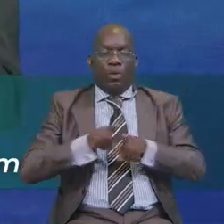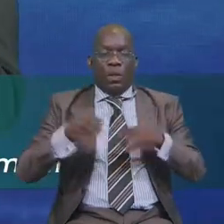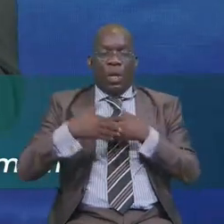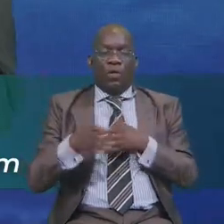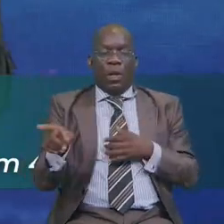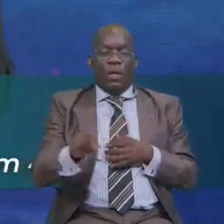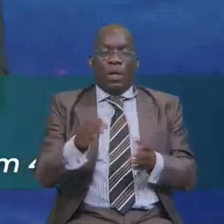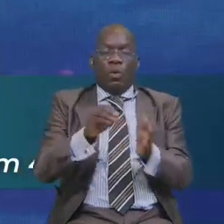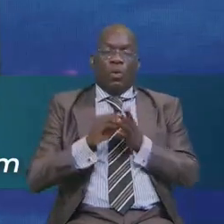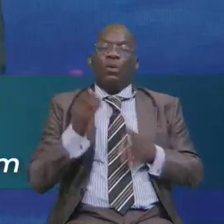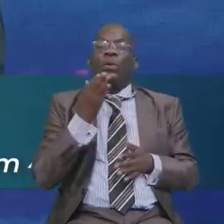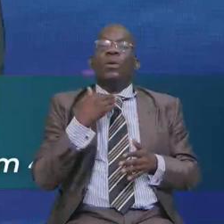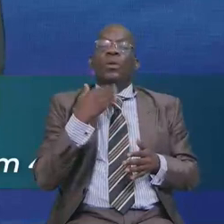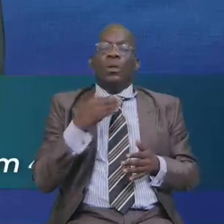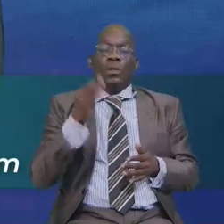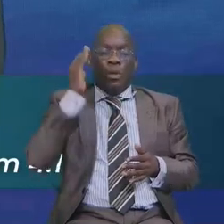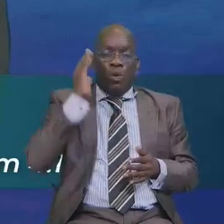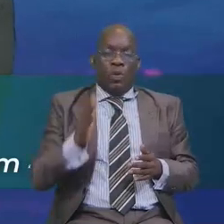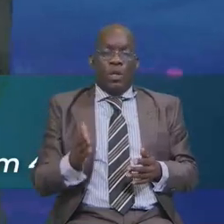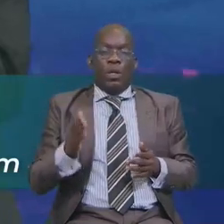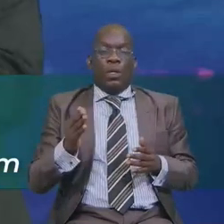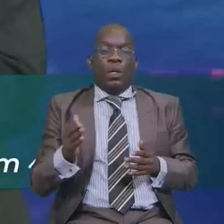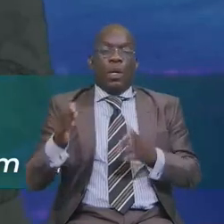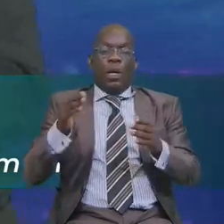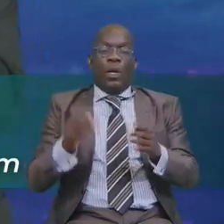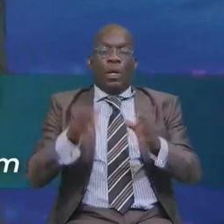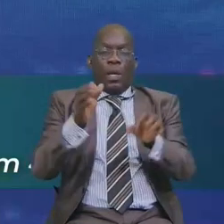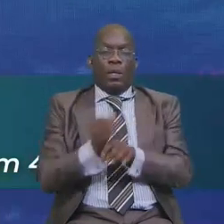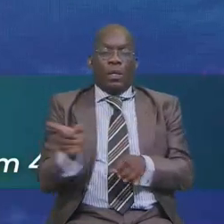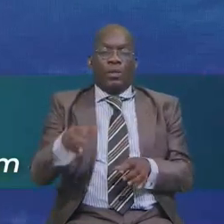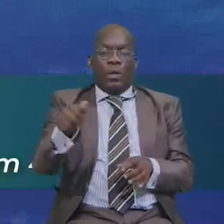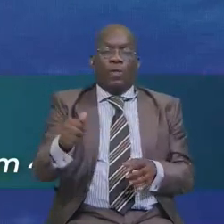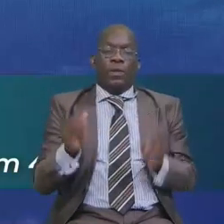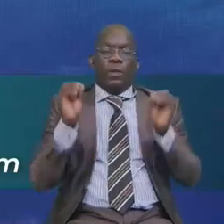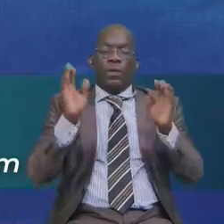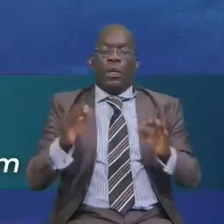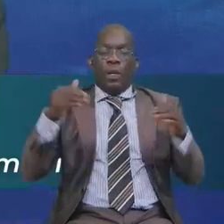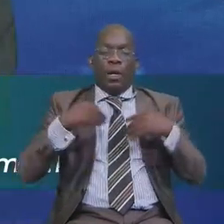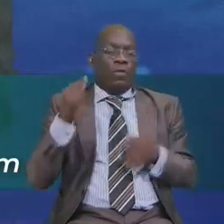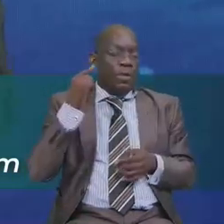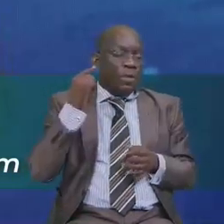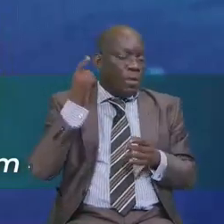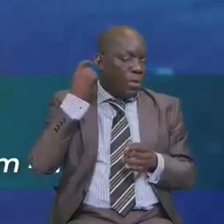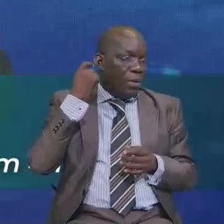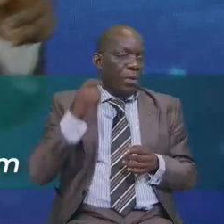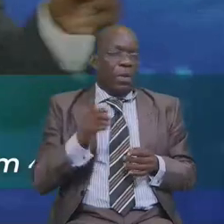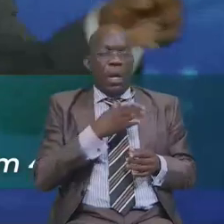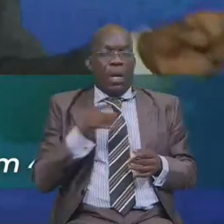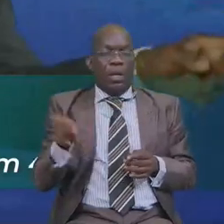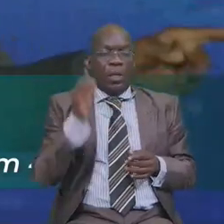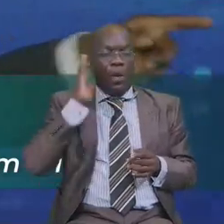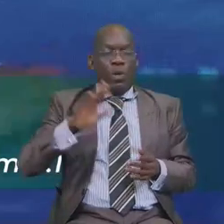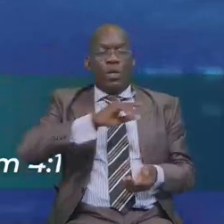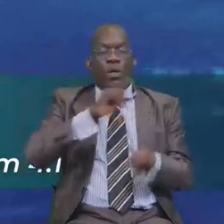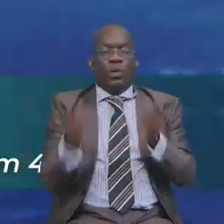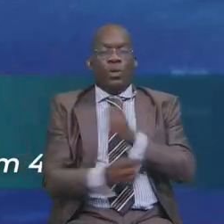choses agréables, ils se donneront une foule de docteurs. Verset 4, détourneront l'oreille de la